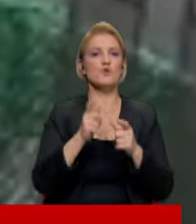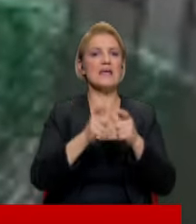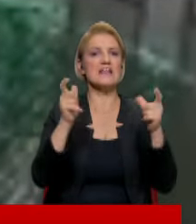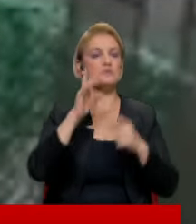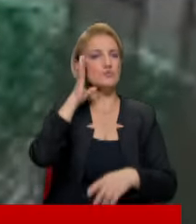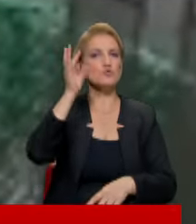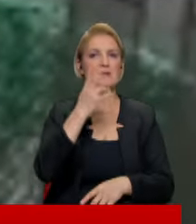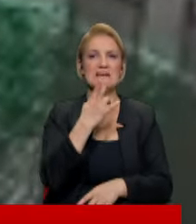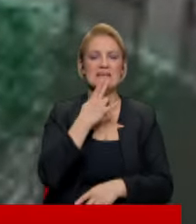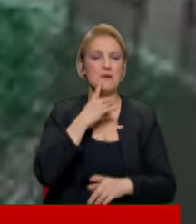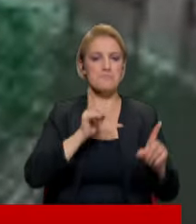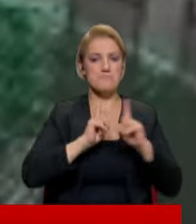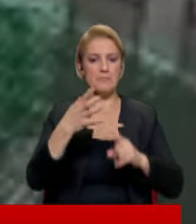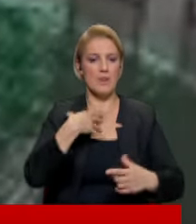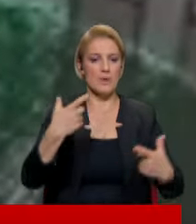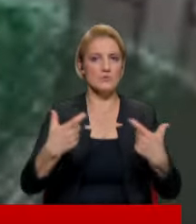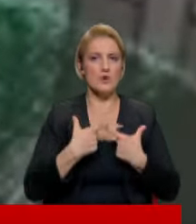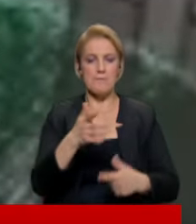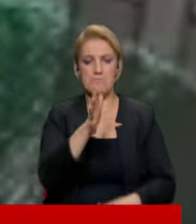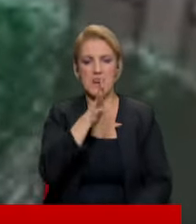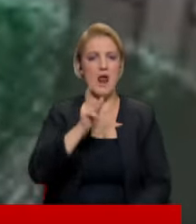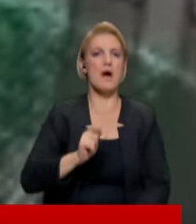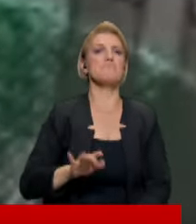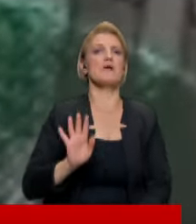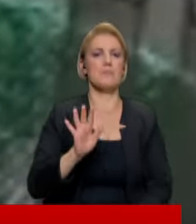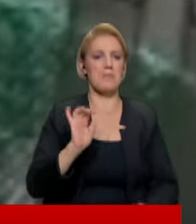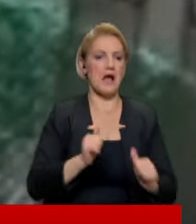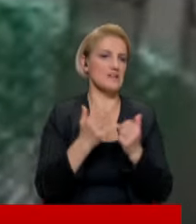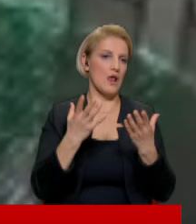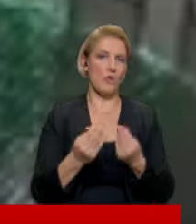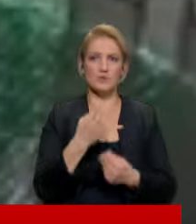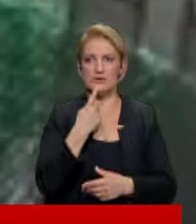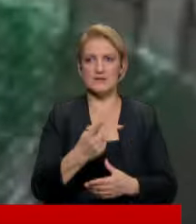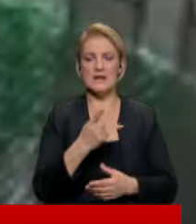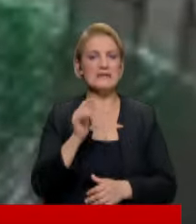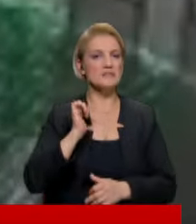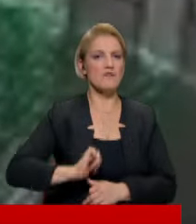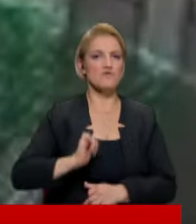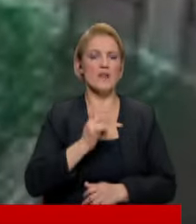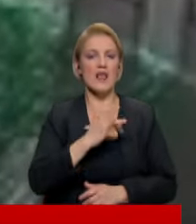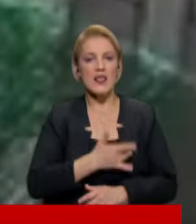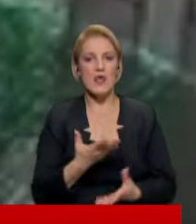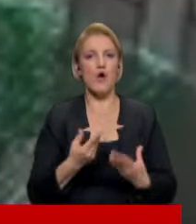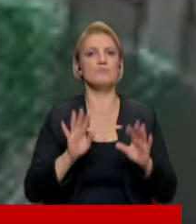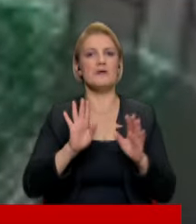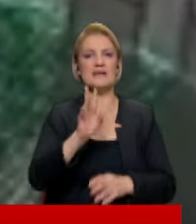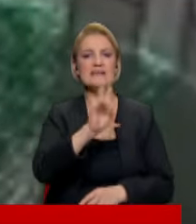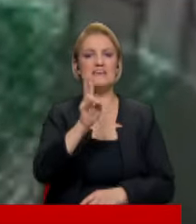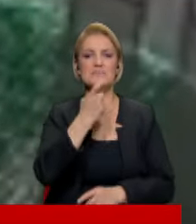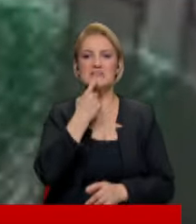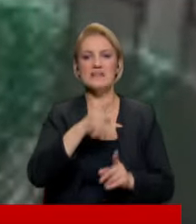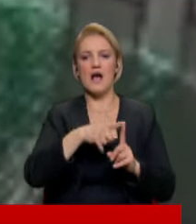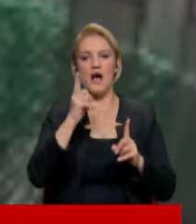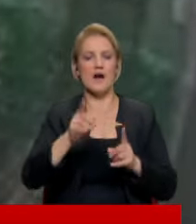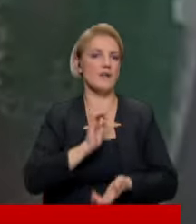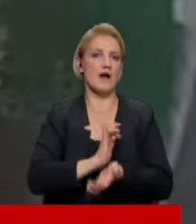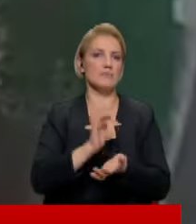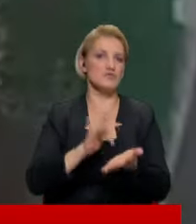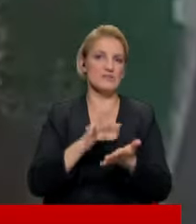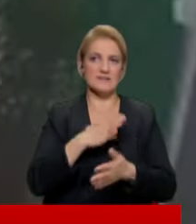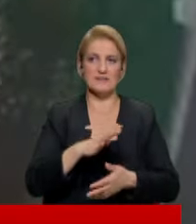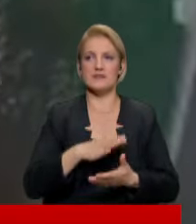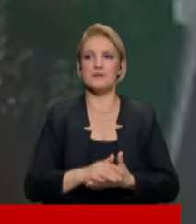kadın mahkemede kendini savundu bilerek yapmadım kazayla oldu dedi savcılık ikna olmadı 20 yıla kadar hapsini